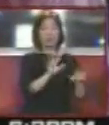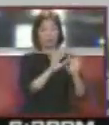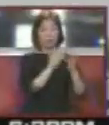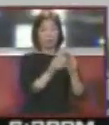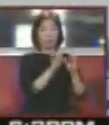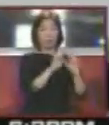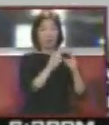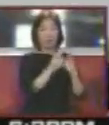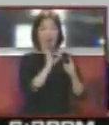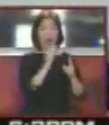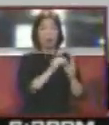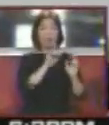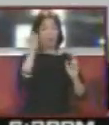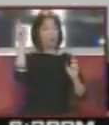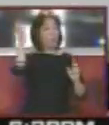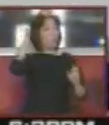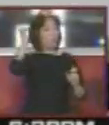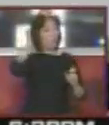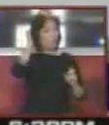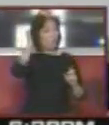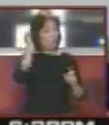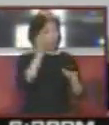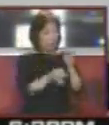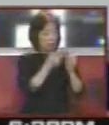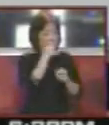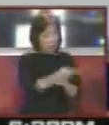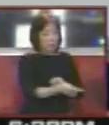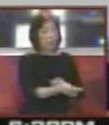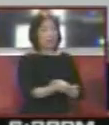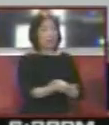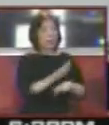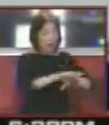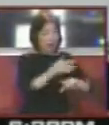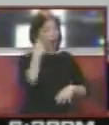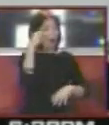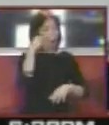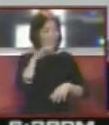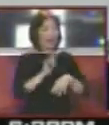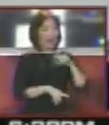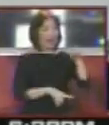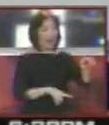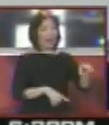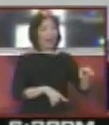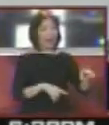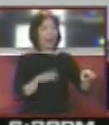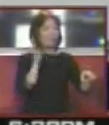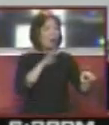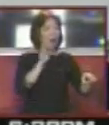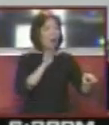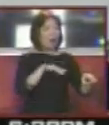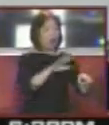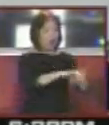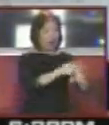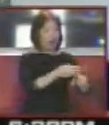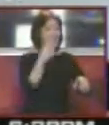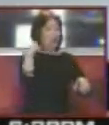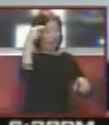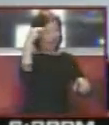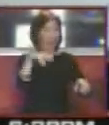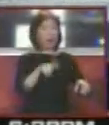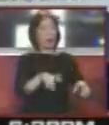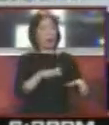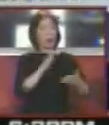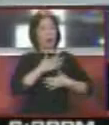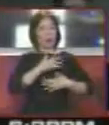nasa Mindanao. Siyempre, pag nakita nila, si Kuya yun, siyempre, yung mga pumangkin nila, yung anak ko.